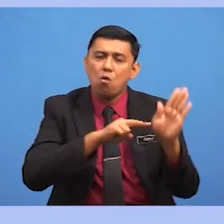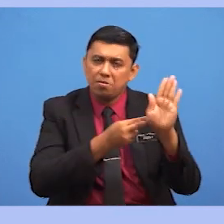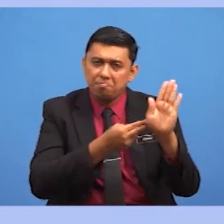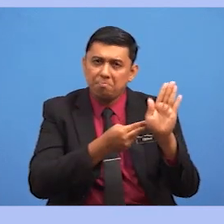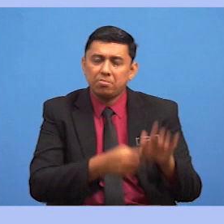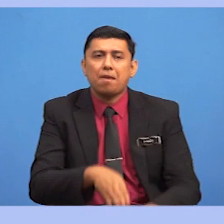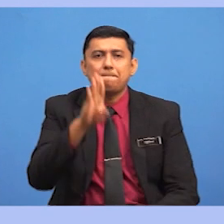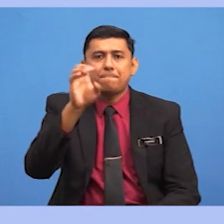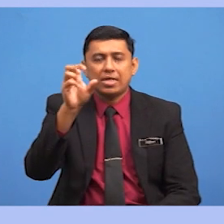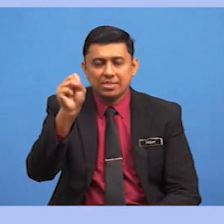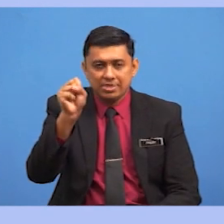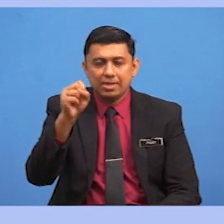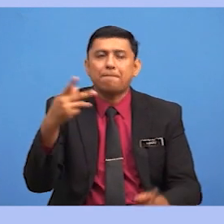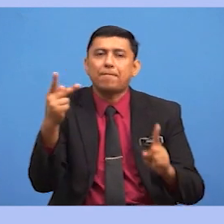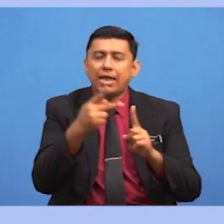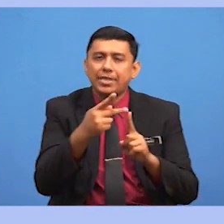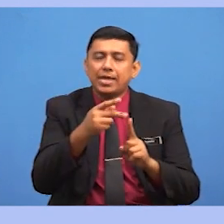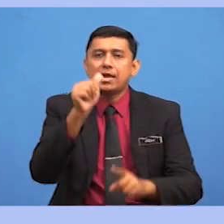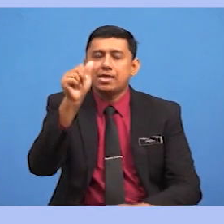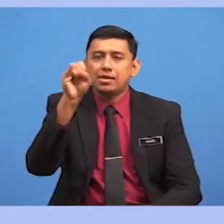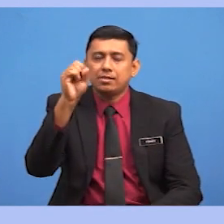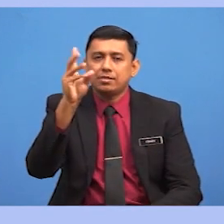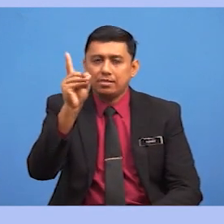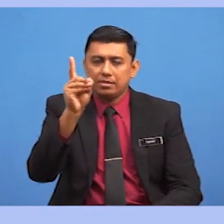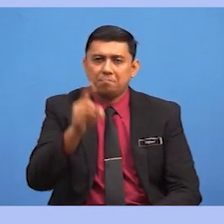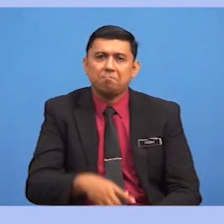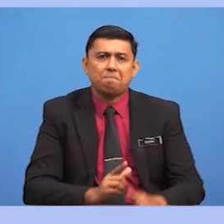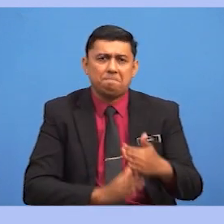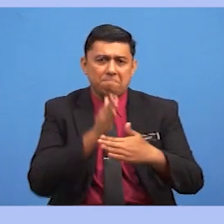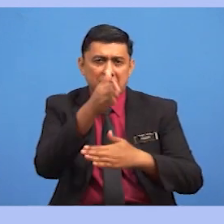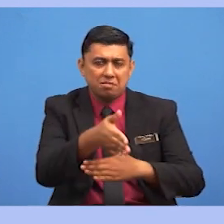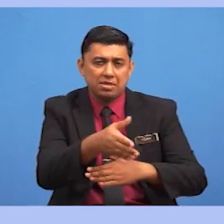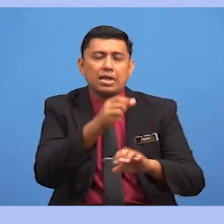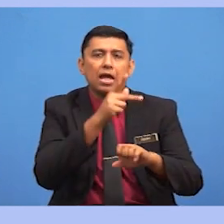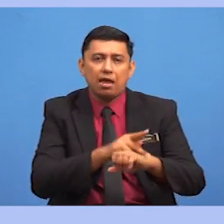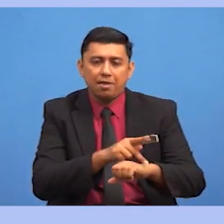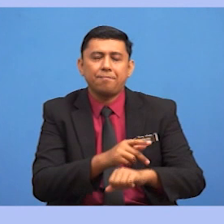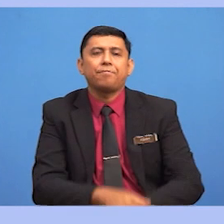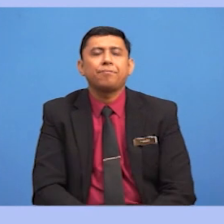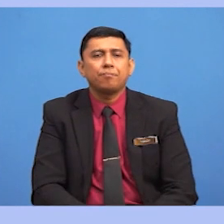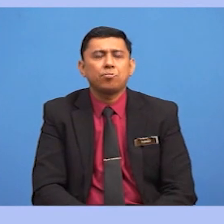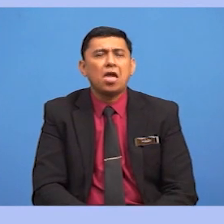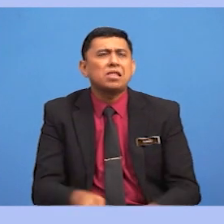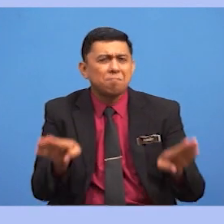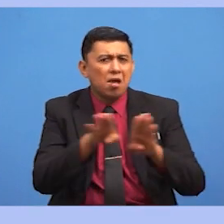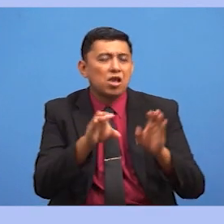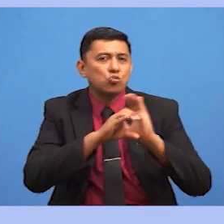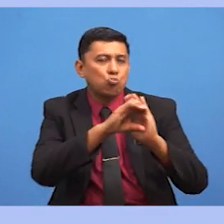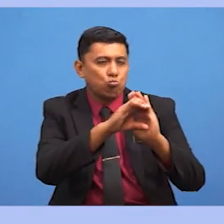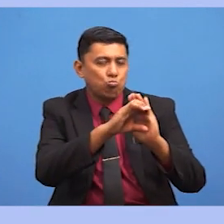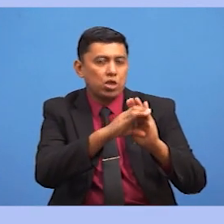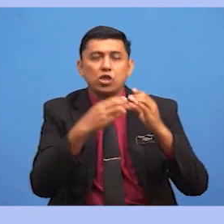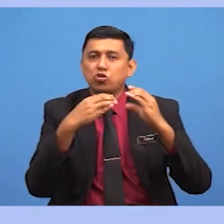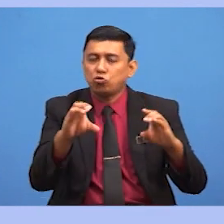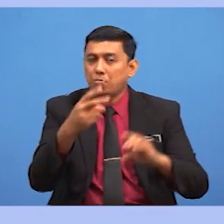kepada oksida asid apabila merentasi kala dari kiri ke kanan. Sebagai contoh,